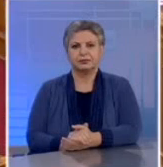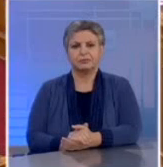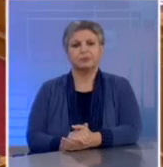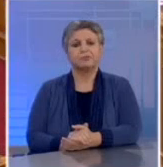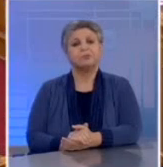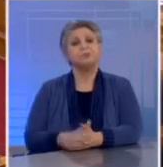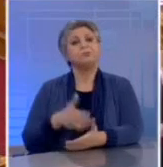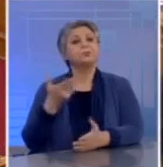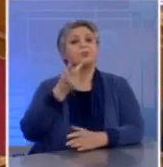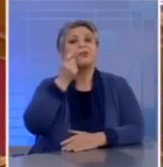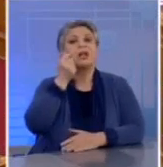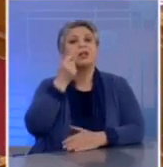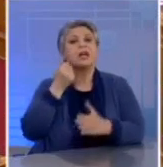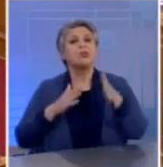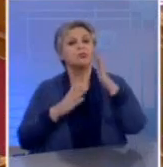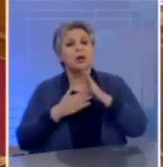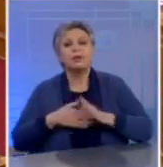Κύριε Πρόεδρε, κυρίες και κύριοι συνάδελφοι,